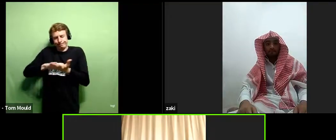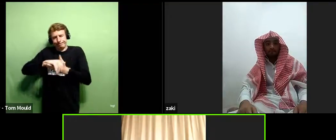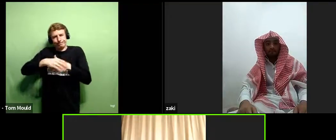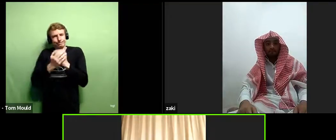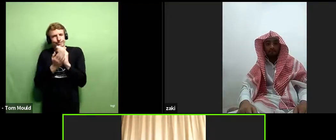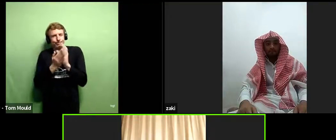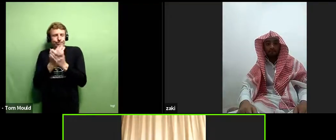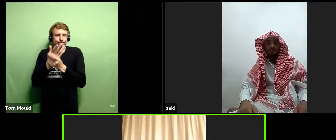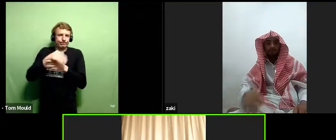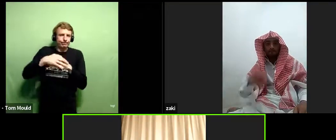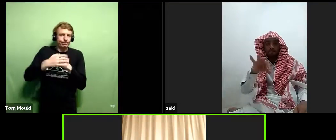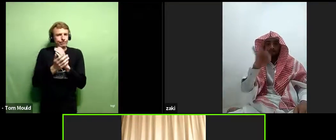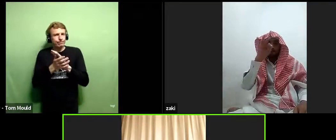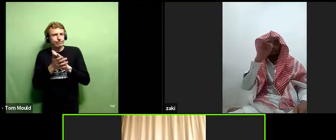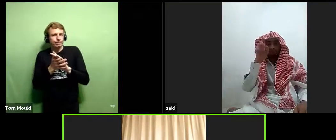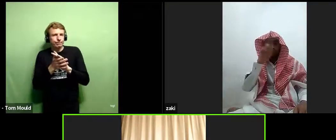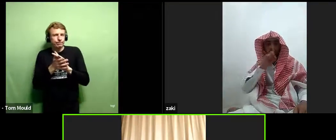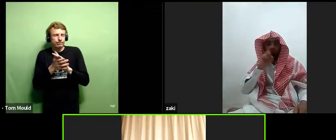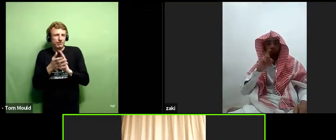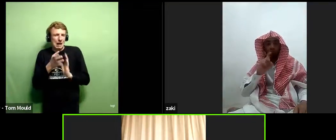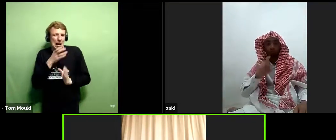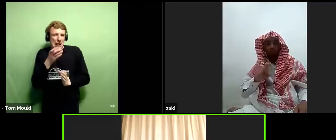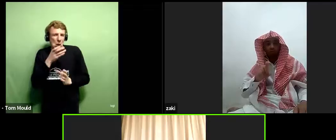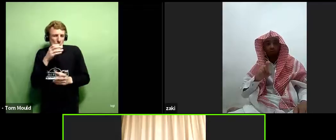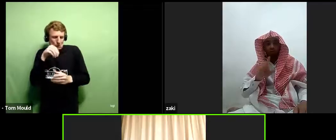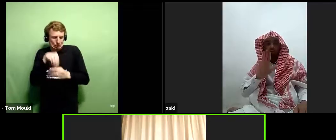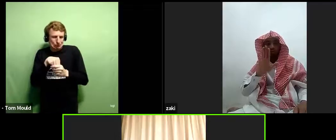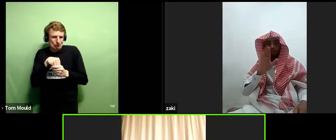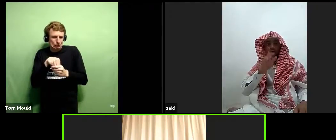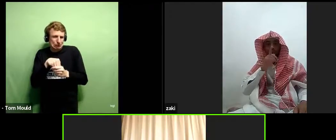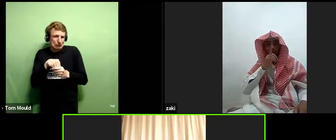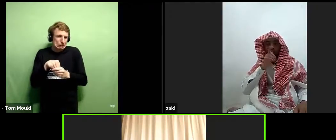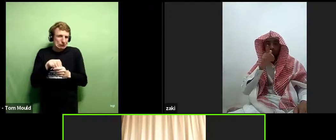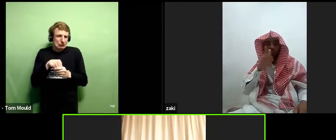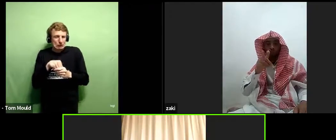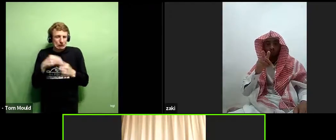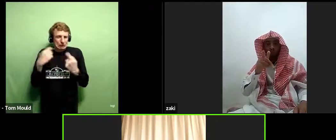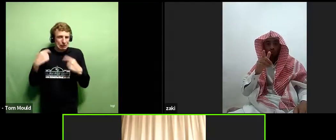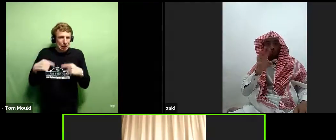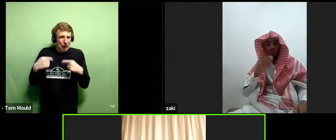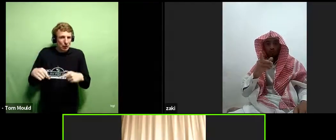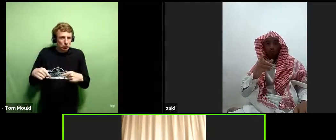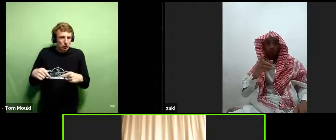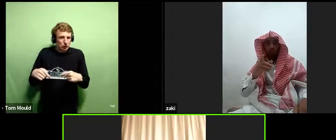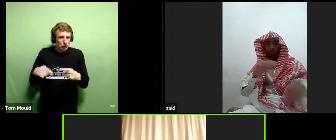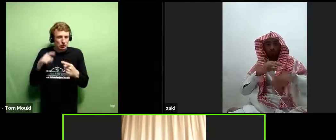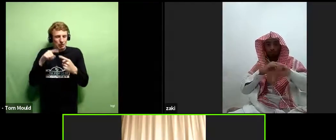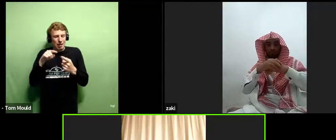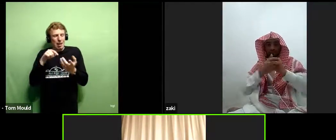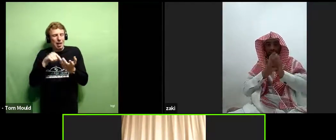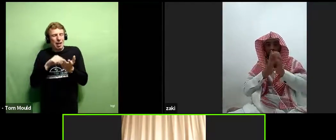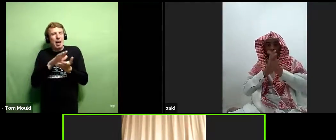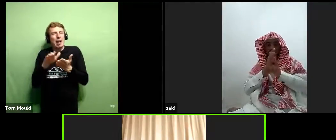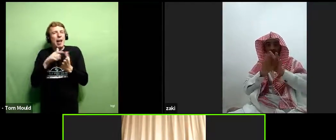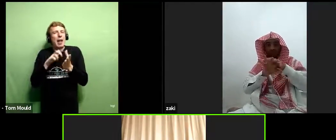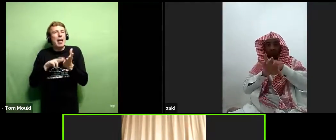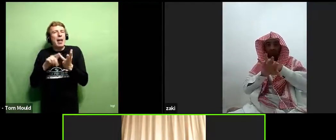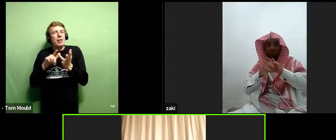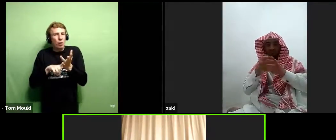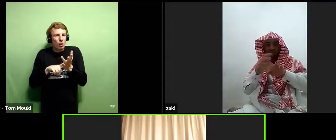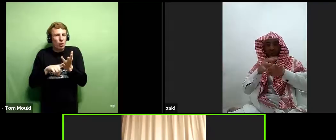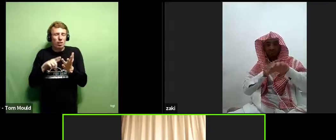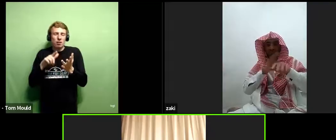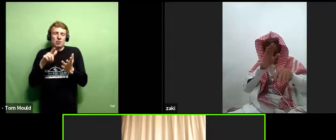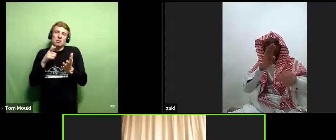يقول السائل هل هو مباح أن نستعمل المعقمات اليدوية التي فيها الكحول، نعم